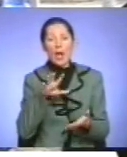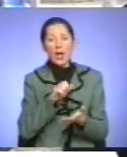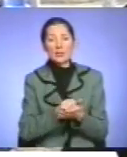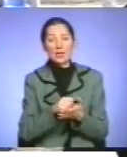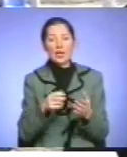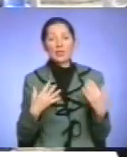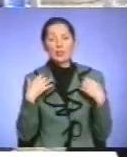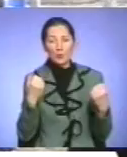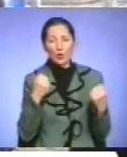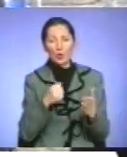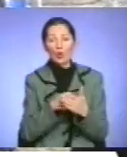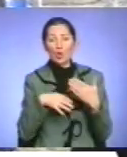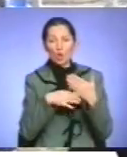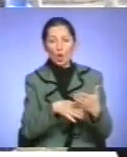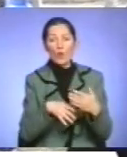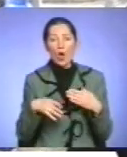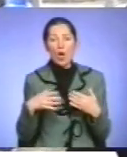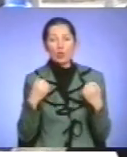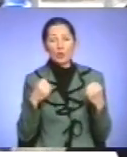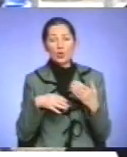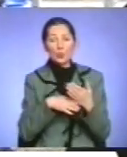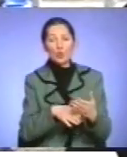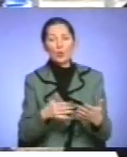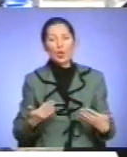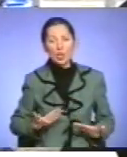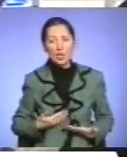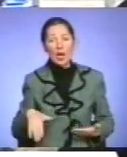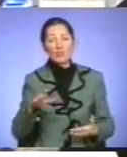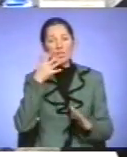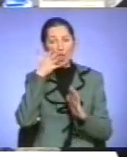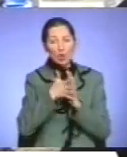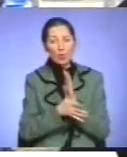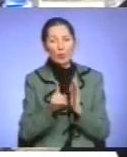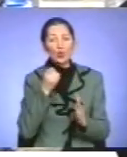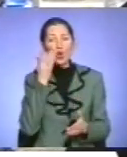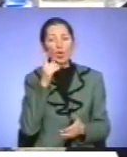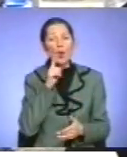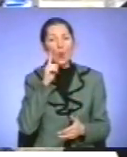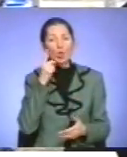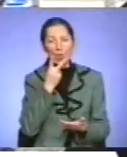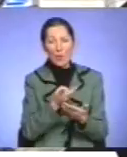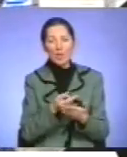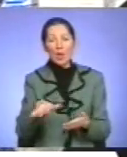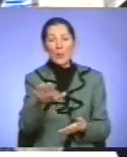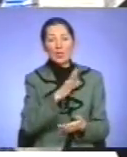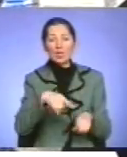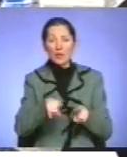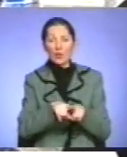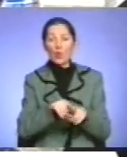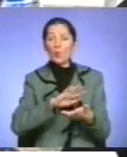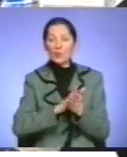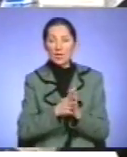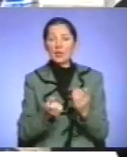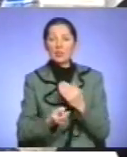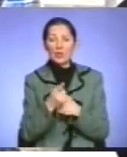залучати молодь до здорового способу життя. Ну і також ми всі розуміємо, що коли молодь бачить майданчики в такому стані, то з'являється